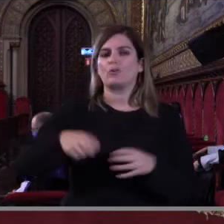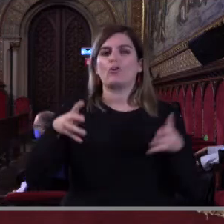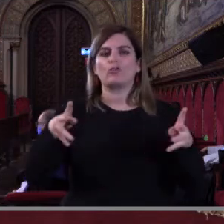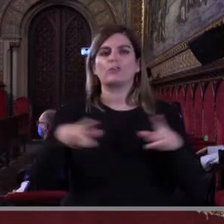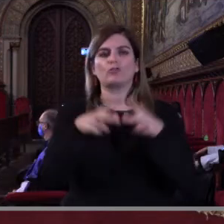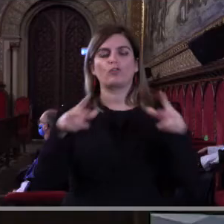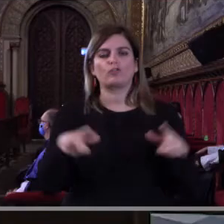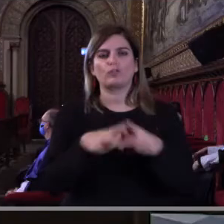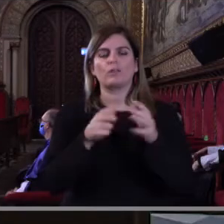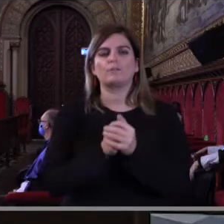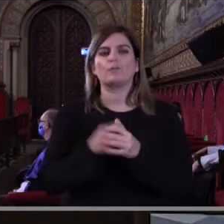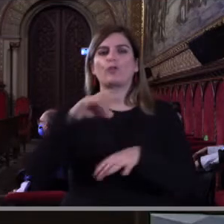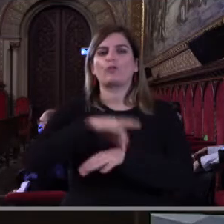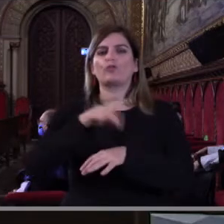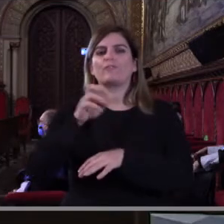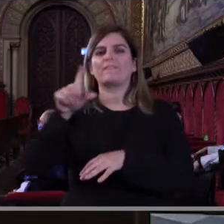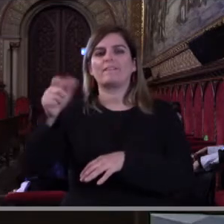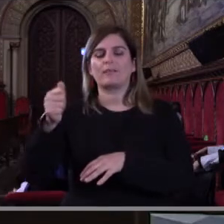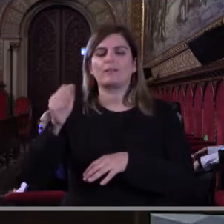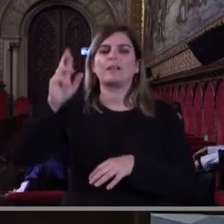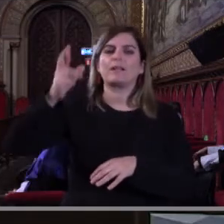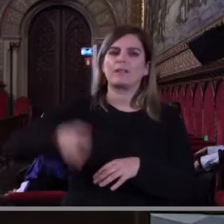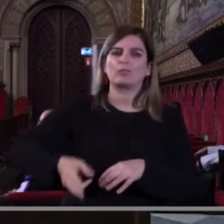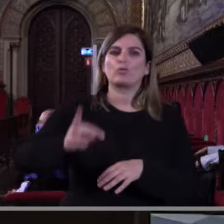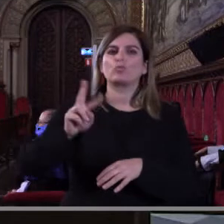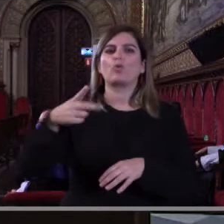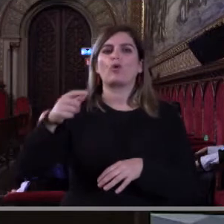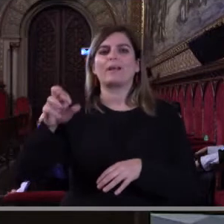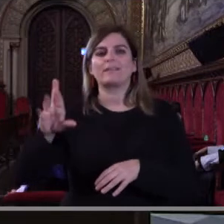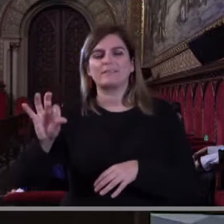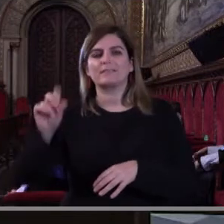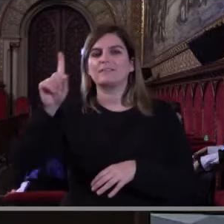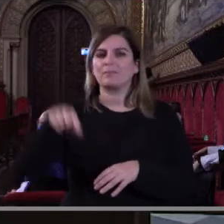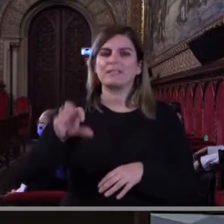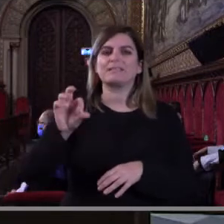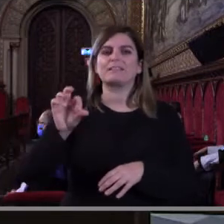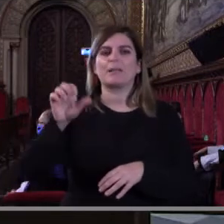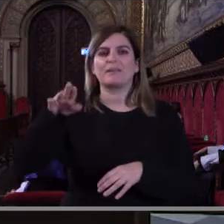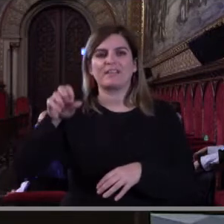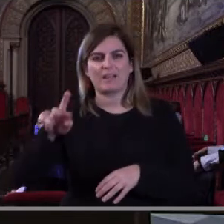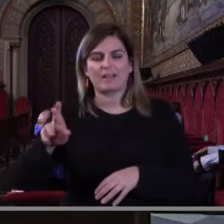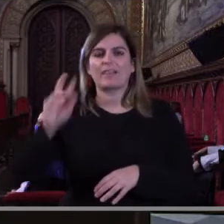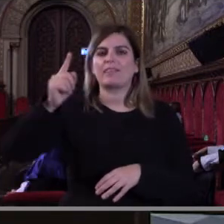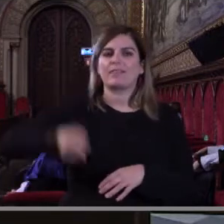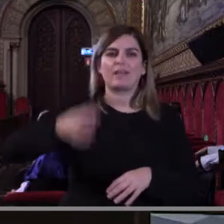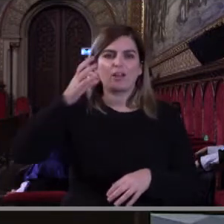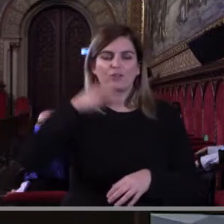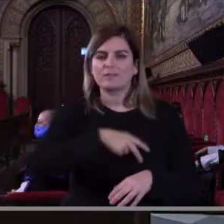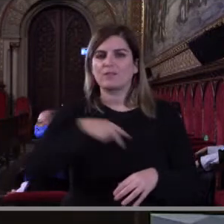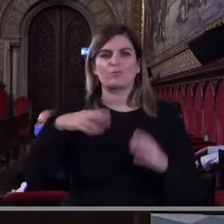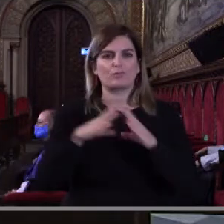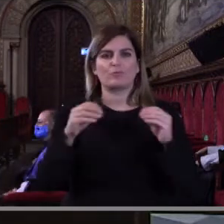Social, doctor Trilla, rector Tugores, rector Samitier, directora general d'universitats,